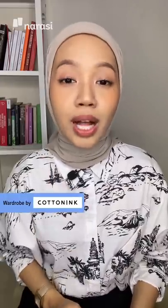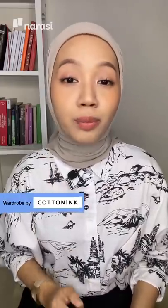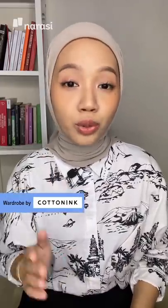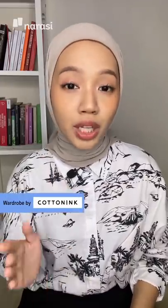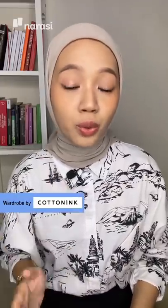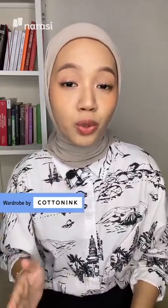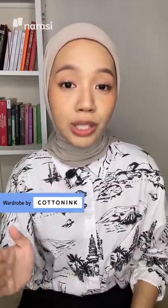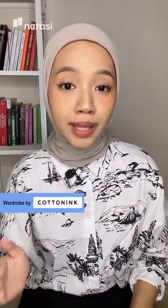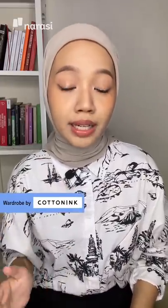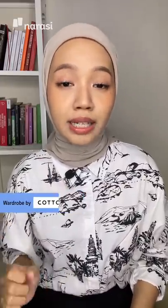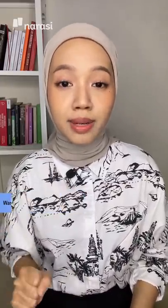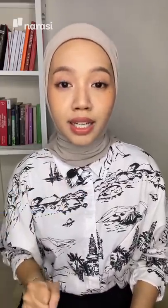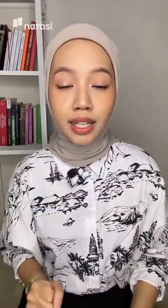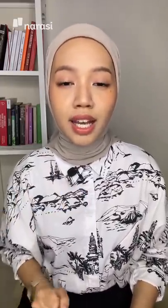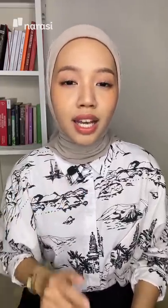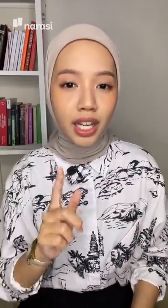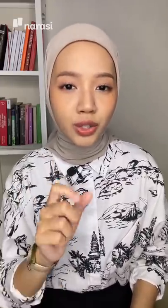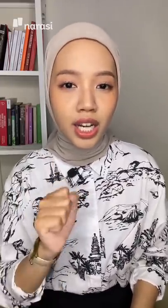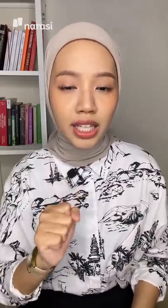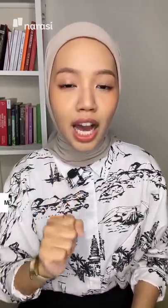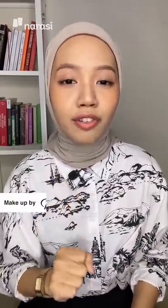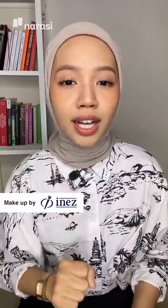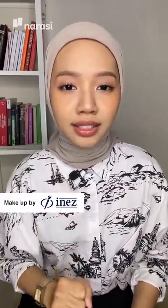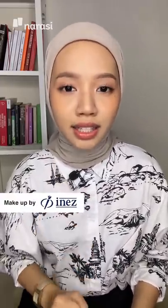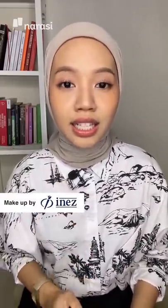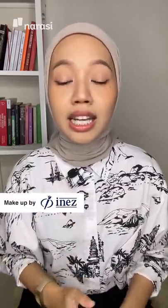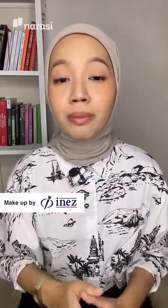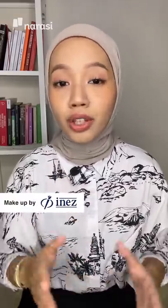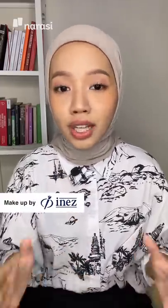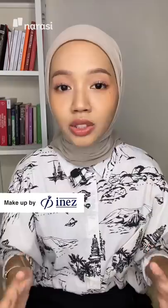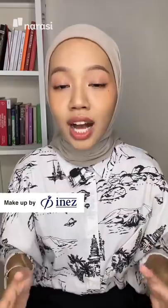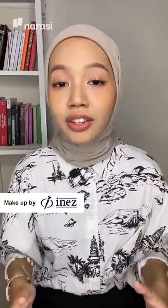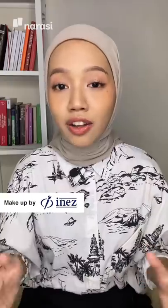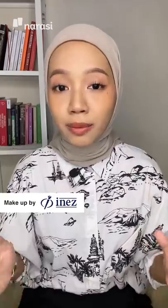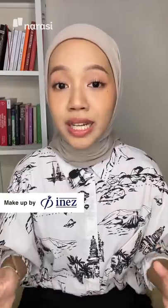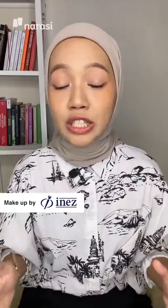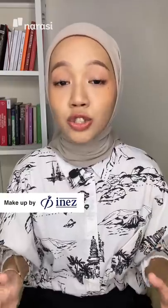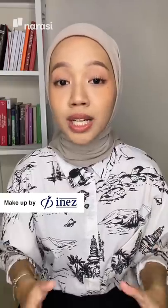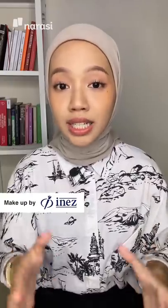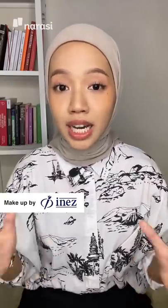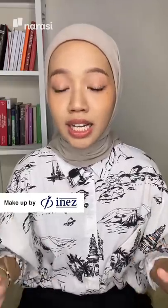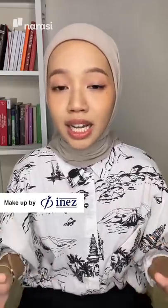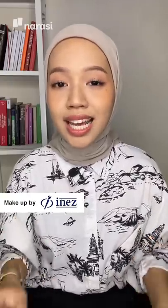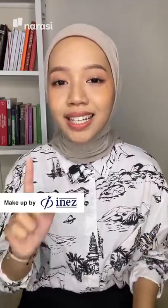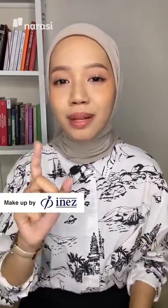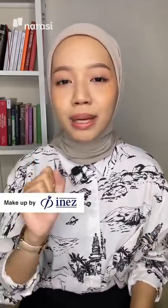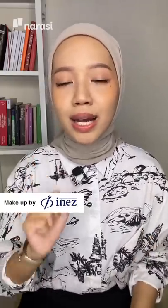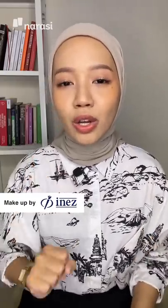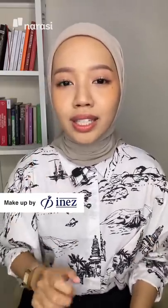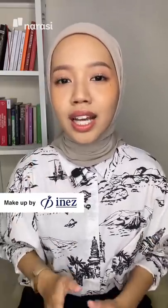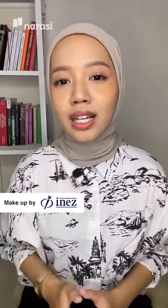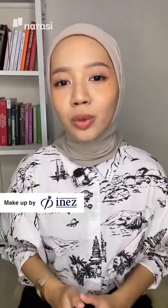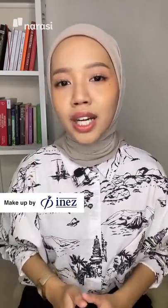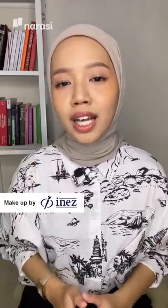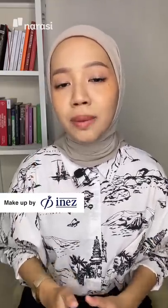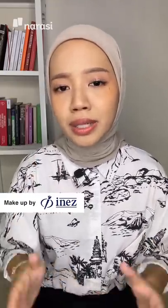Jokowi soal putusan UU Ciptaker kemarin. Ada juga nih Afrika Selatan yang protes soal travel ban sejumlah negara dan